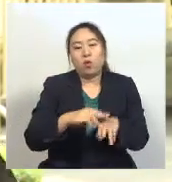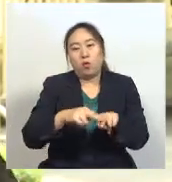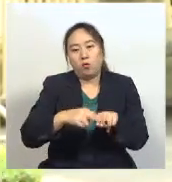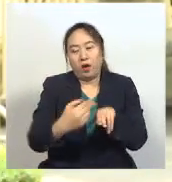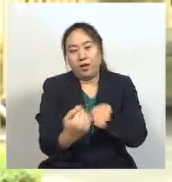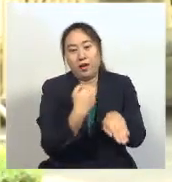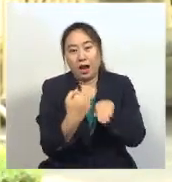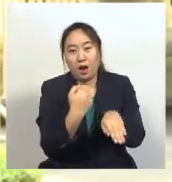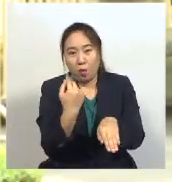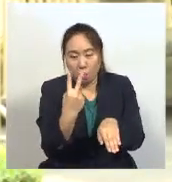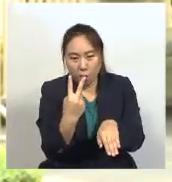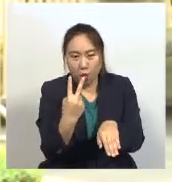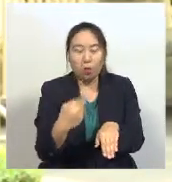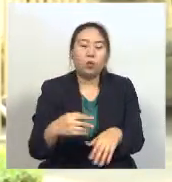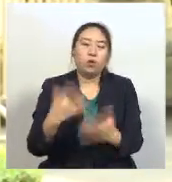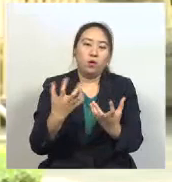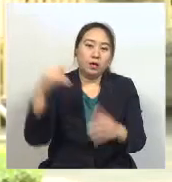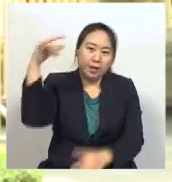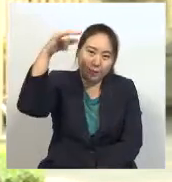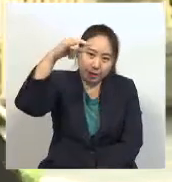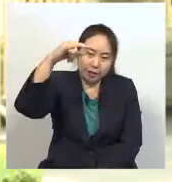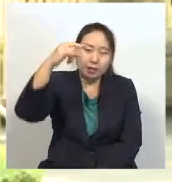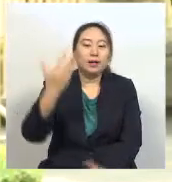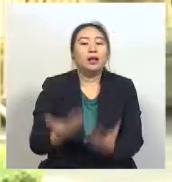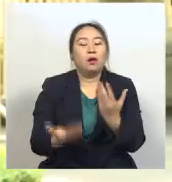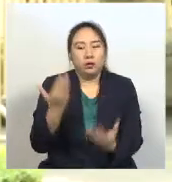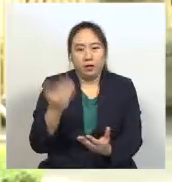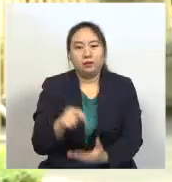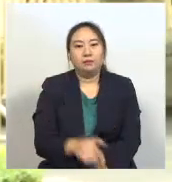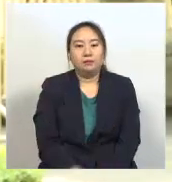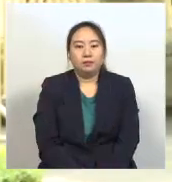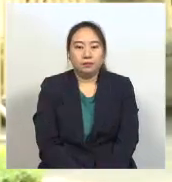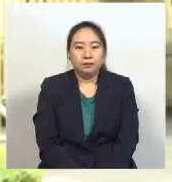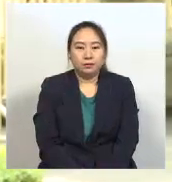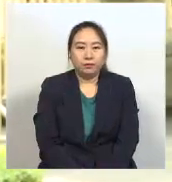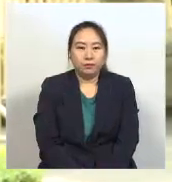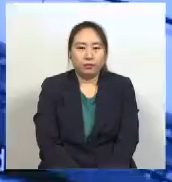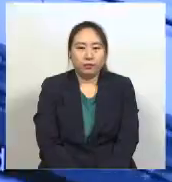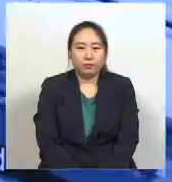ไฟขนส่งสินค้าหรือเครื่องบินต่างๆมันก็จะมาจอดกันที่นี่นั่นแหละ